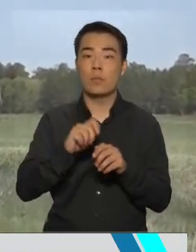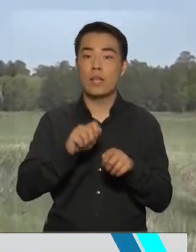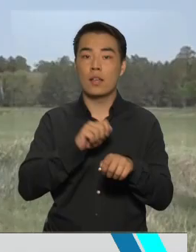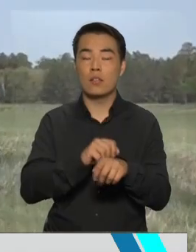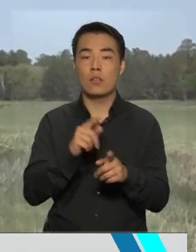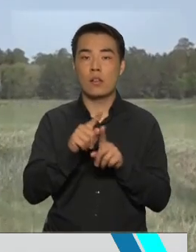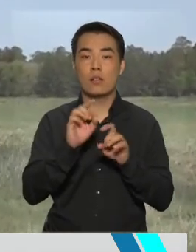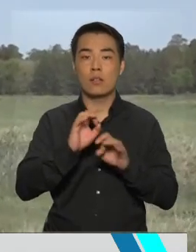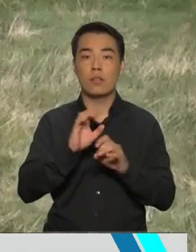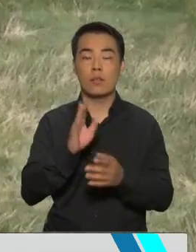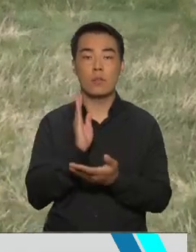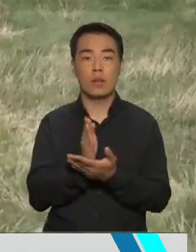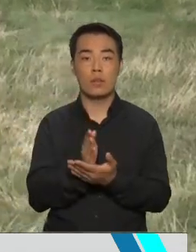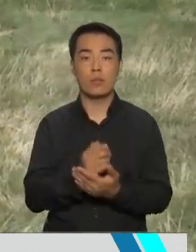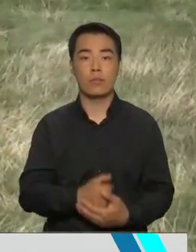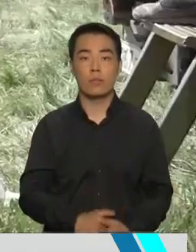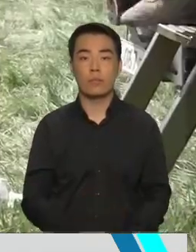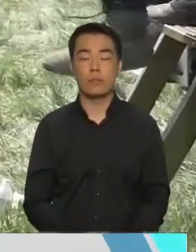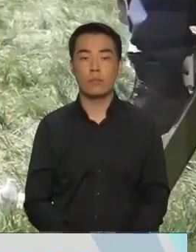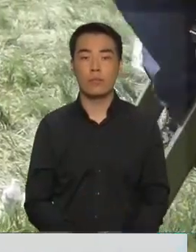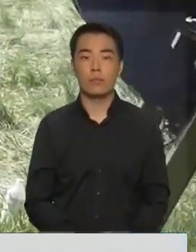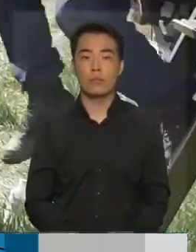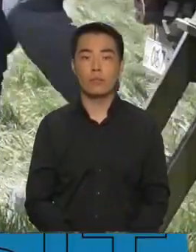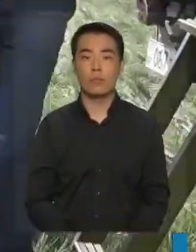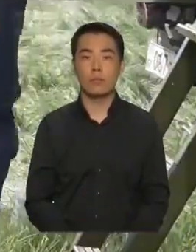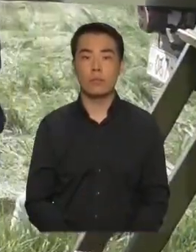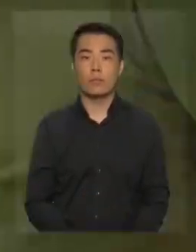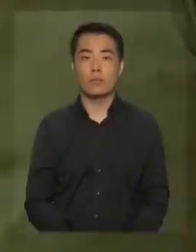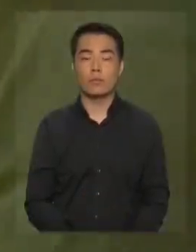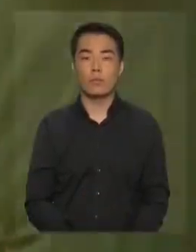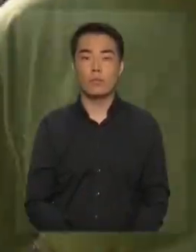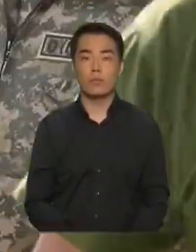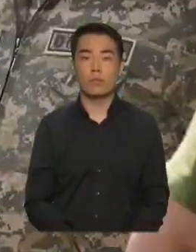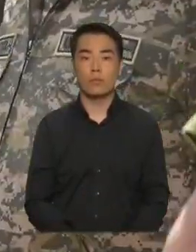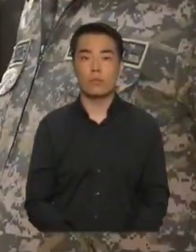жететінін болжап отыр. Динара Ерболқызы, Жібек жолы, Абай облысы.